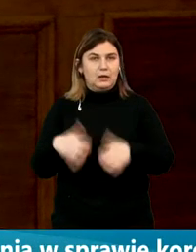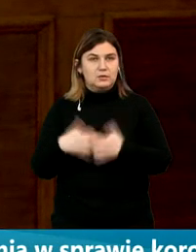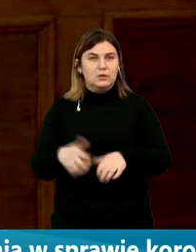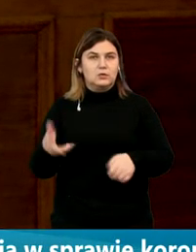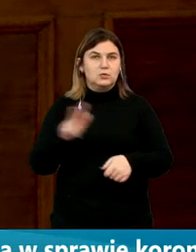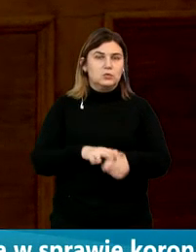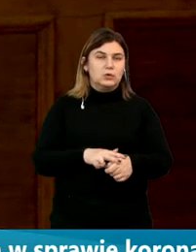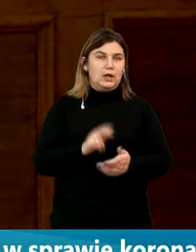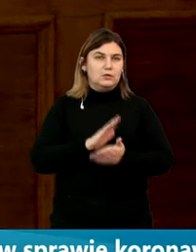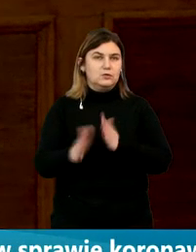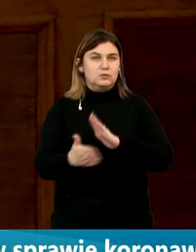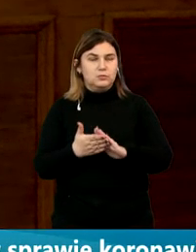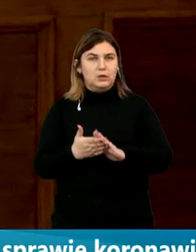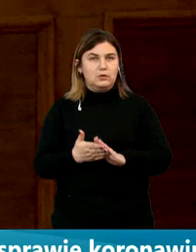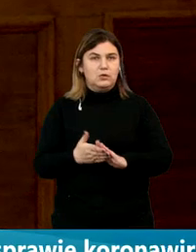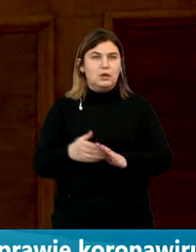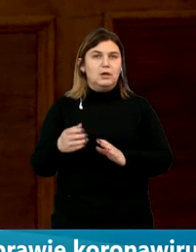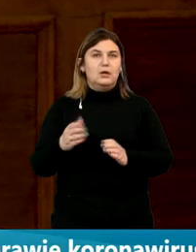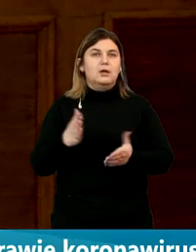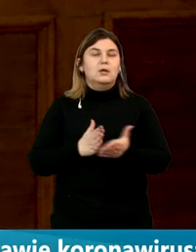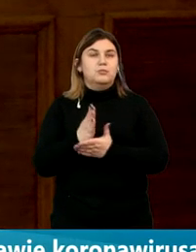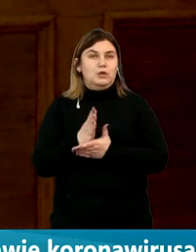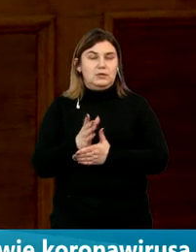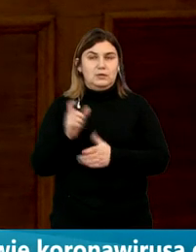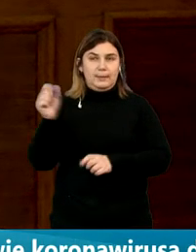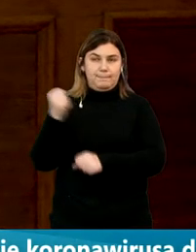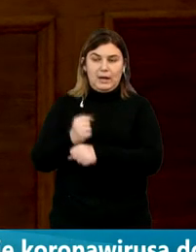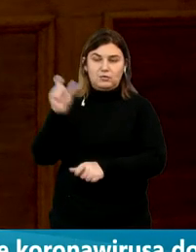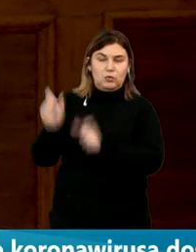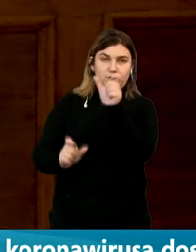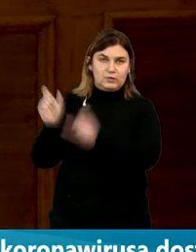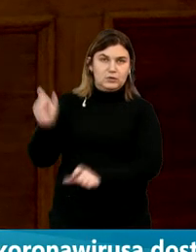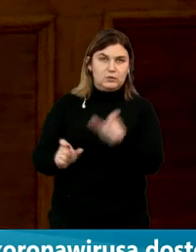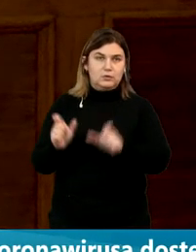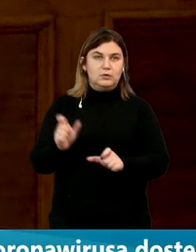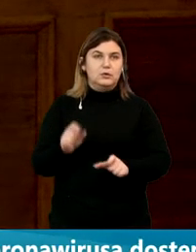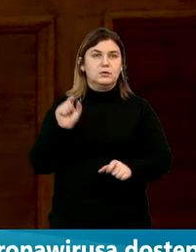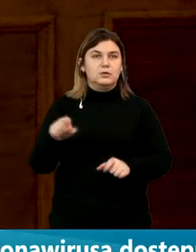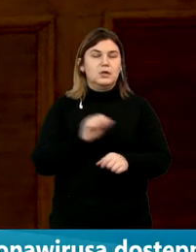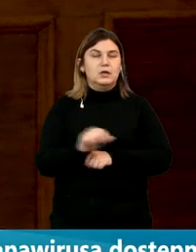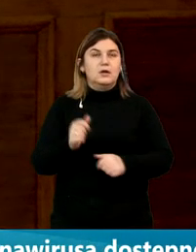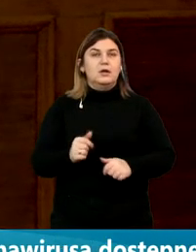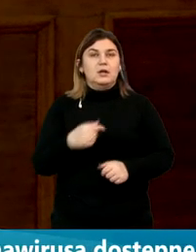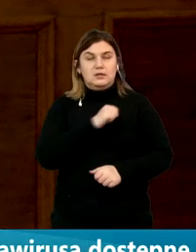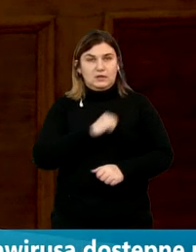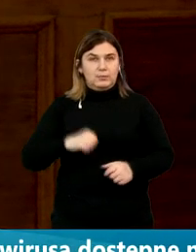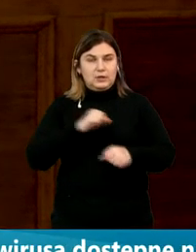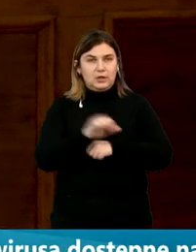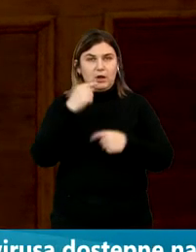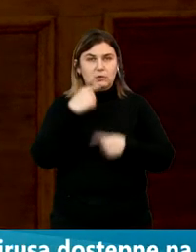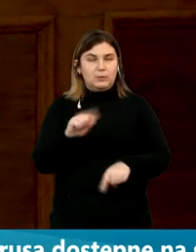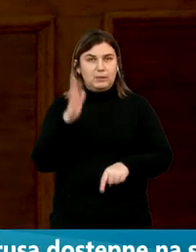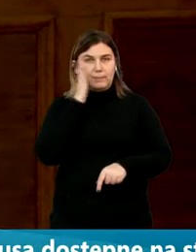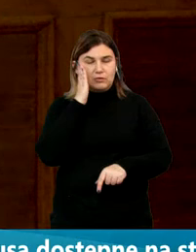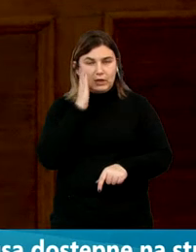sprzątają w sposób fizyczny poprzez swoich pracowników. Więc tych podmiotów, zresztą my sami jesteśmy odpowiedzialni jako mieszkańcy, bo